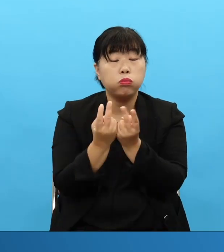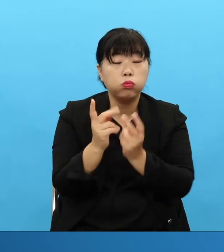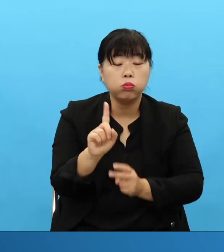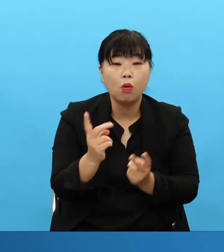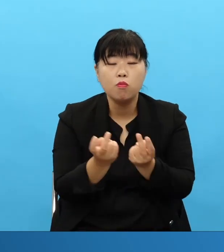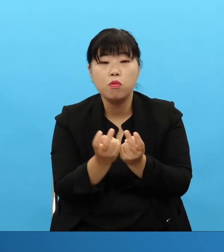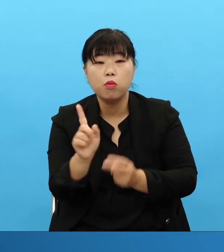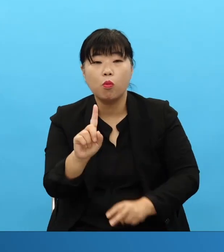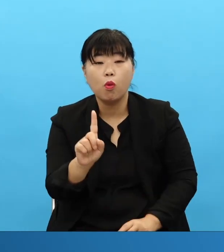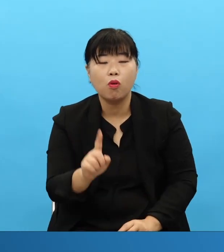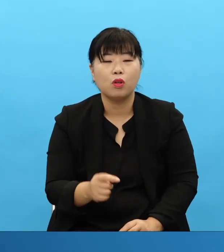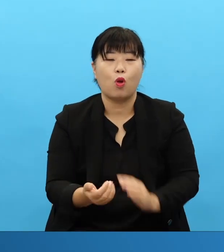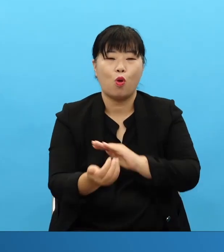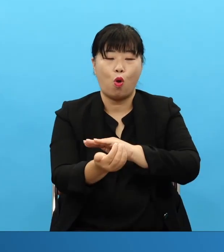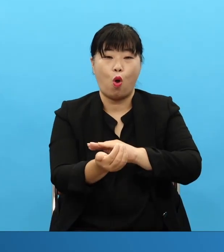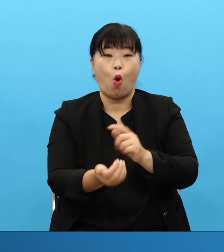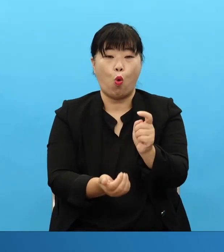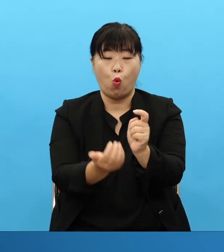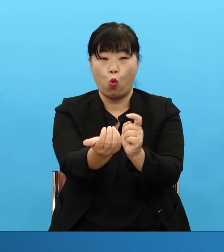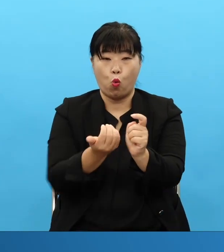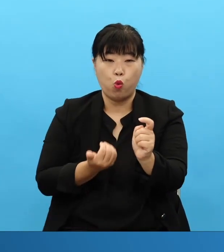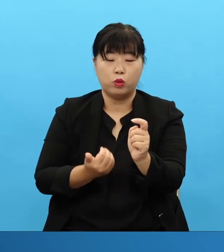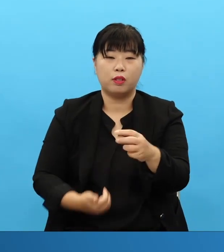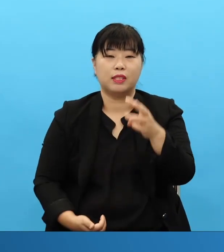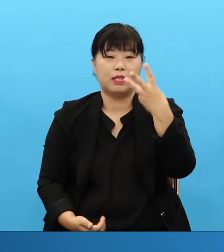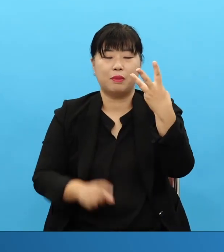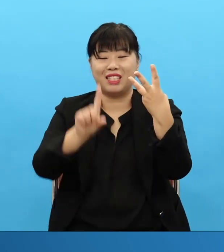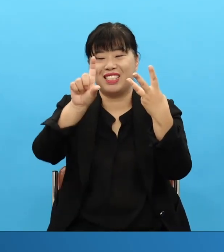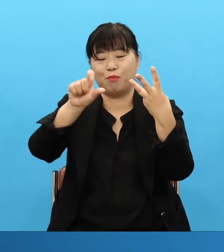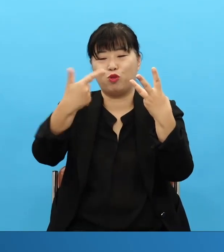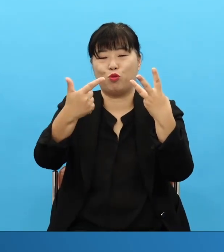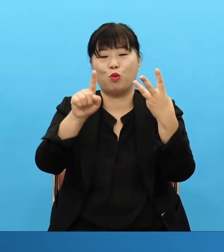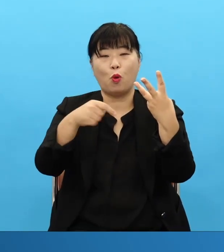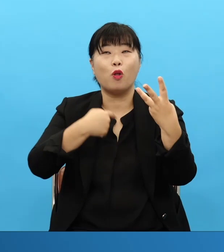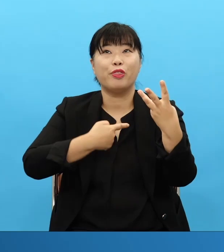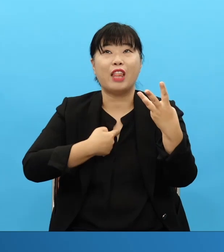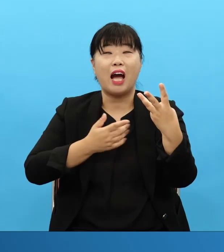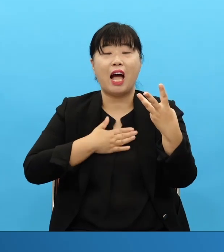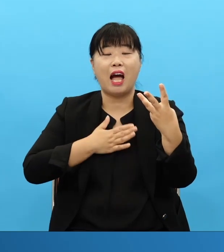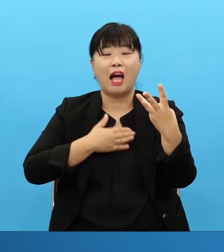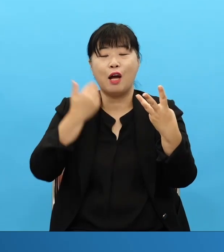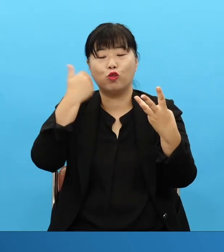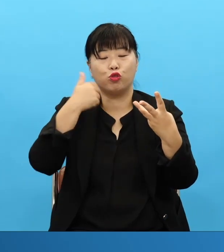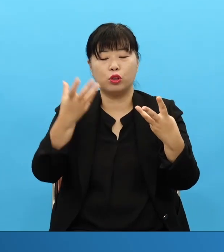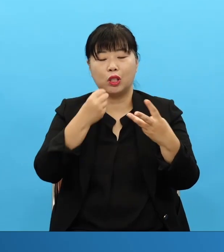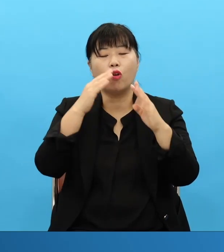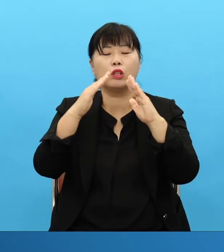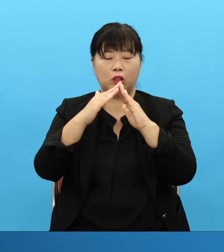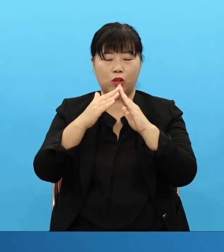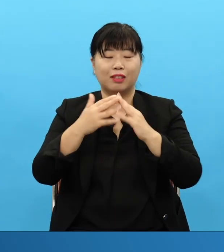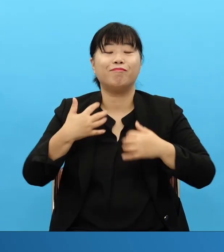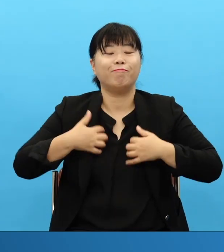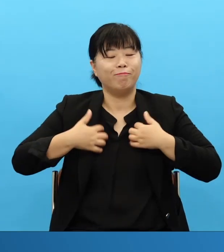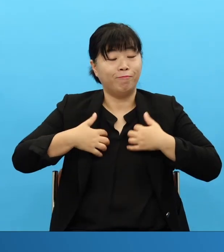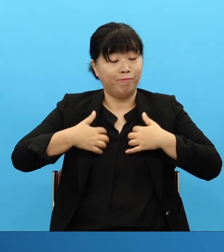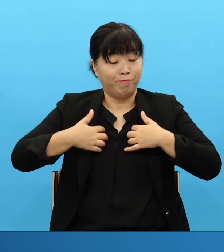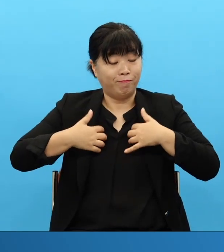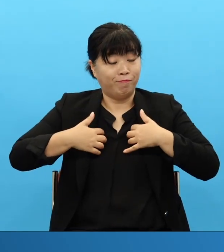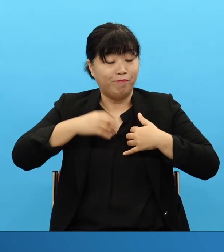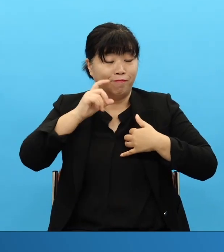이거기 때문에요. 여러분 당연히 응답받을 수밖에 없어요. And this start is 1 Corinthians 3 verse 16. So rightfully you should receive this